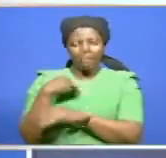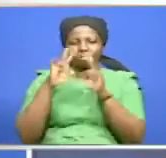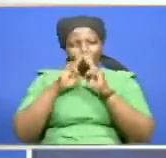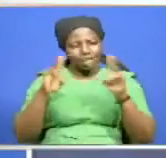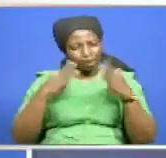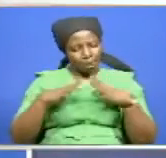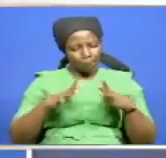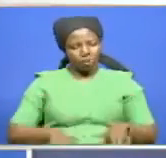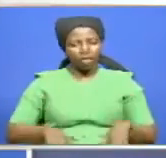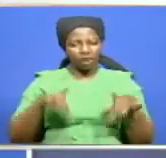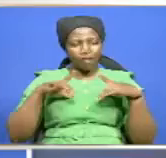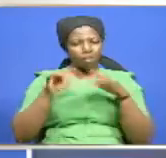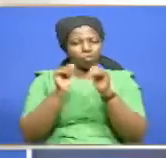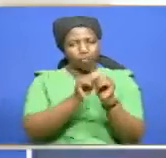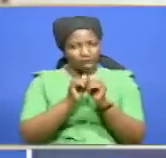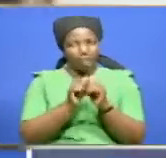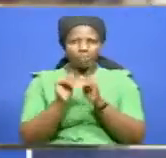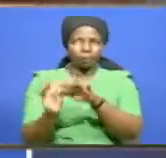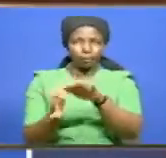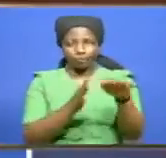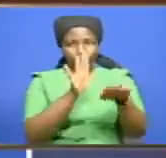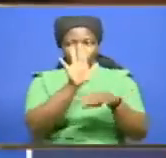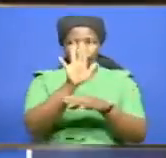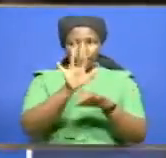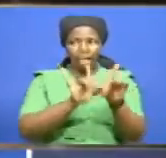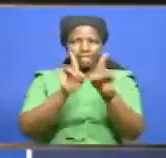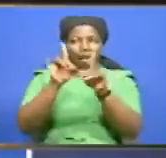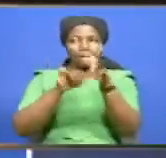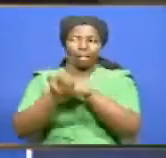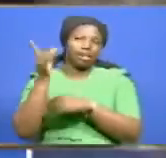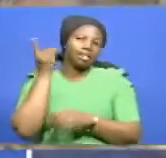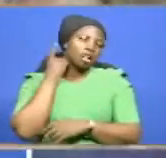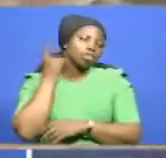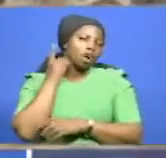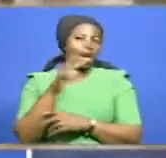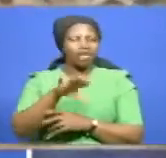pamoja. Wakati wa ziara yake katika mtaa wa Dandora,